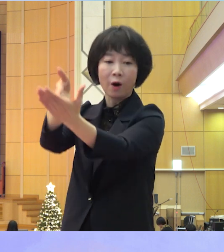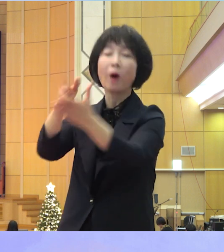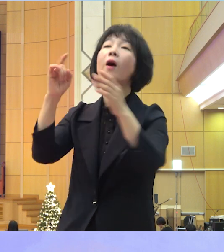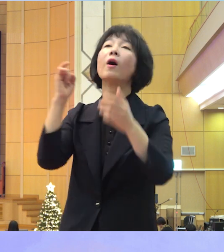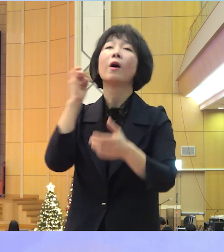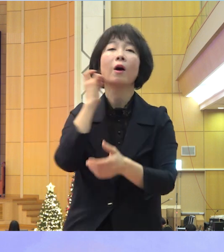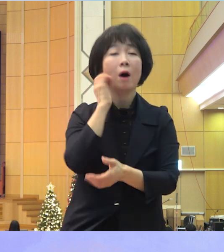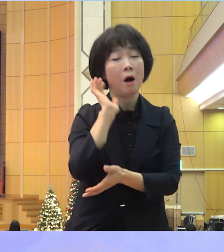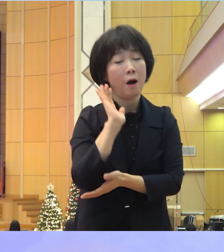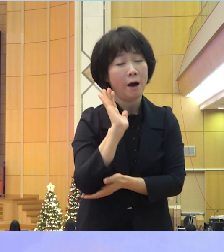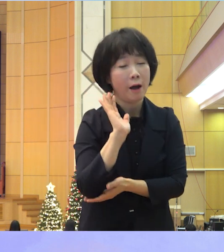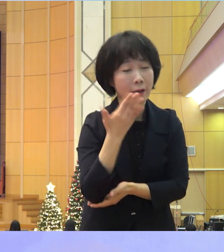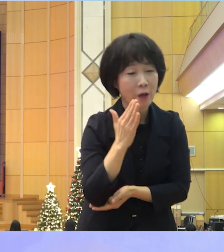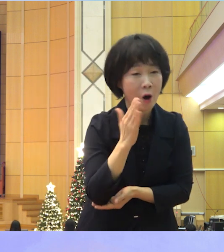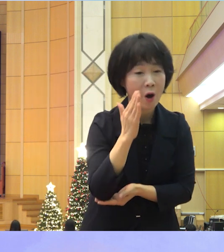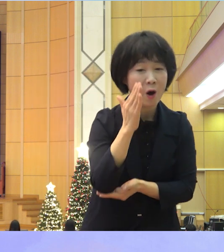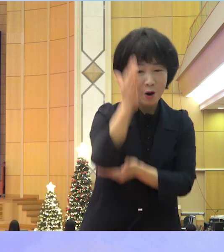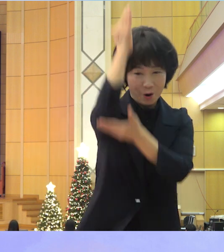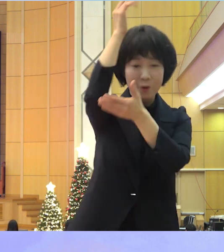다다라서